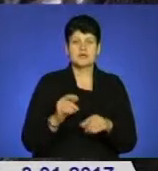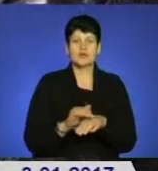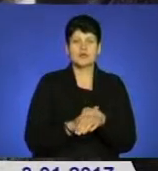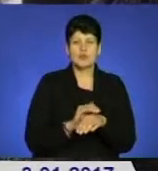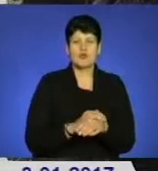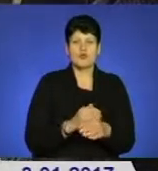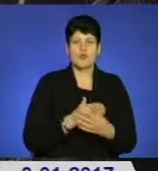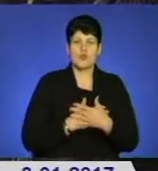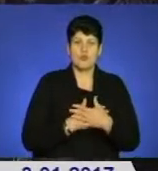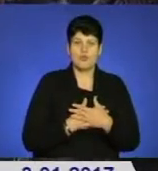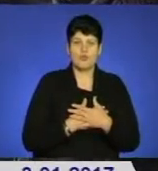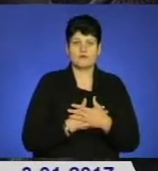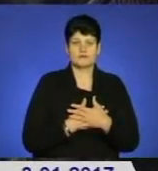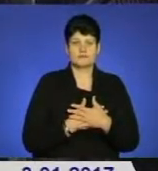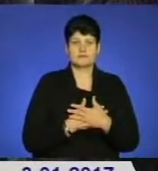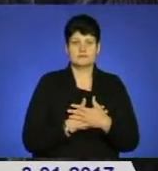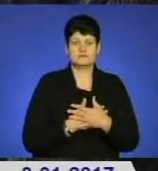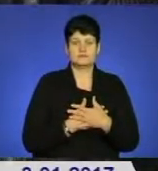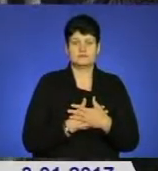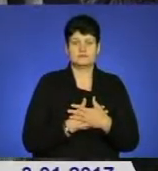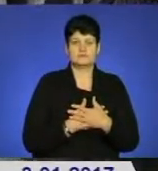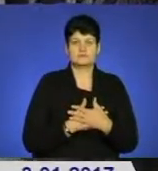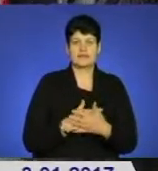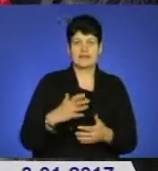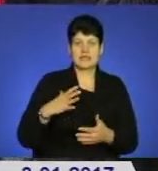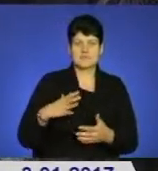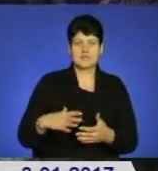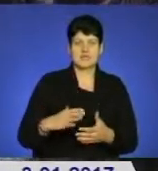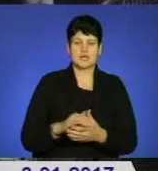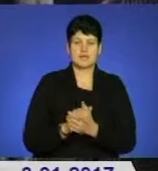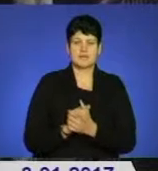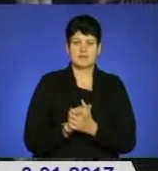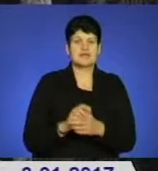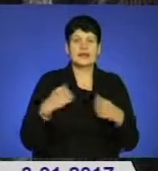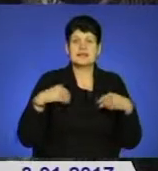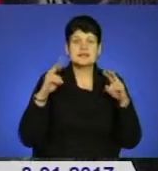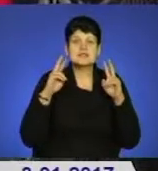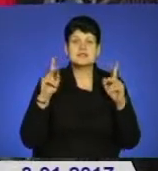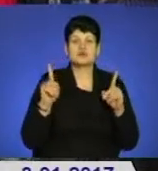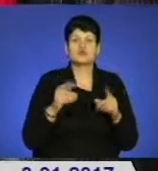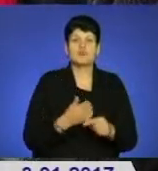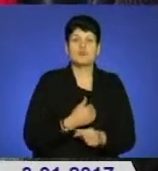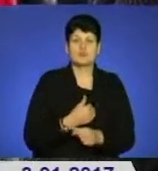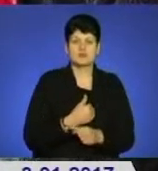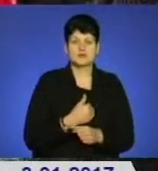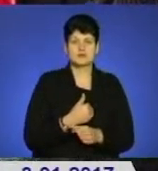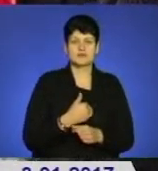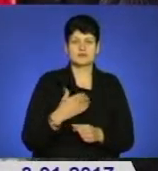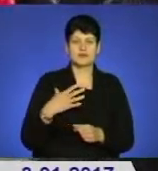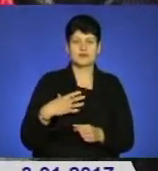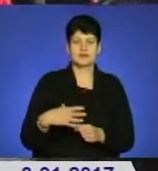врятує, любов, мир, якесь терпіння. Достатньо. Я не знаю, що вже нас врятує, що побажати. Розуму